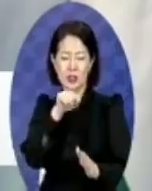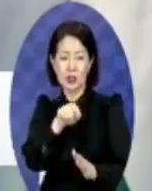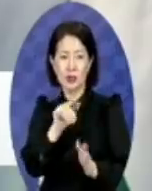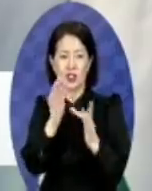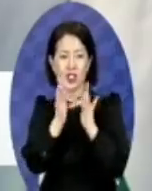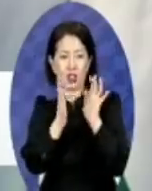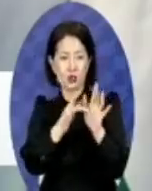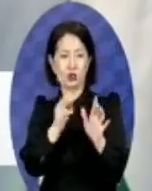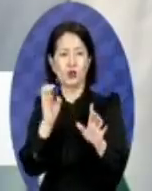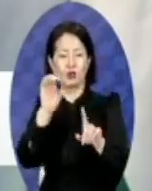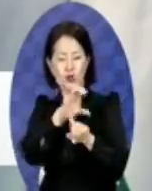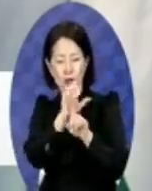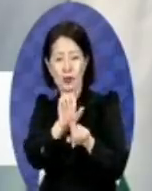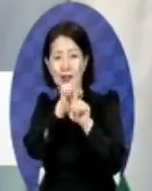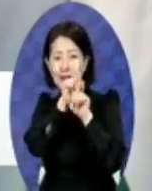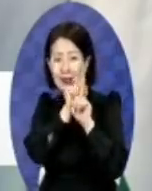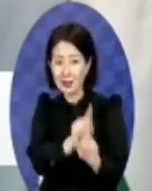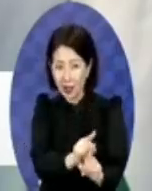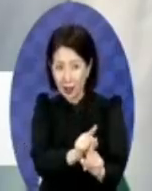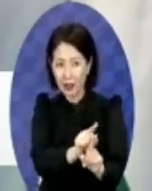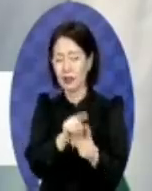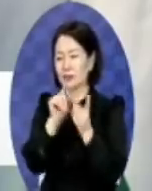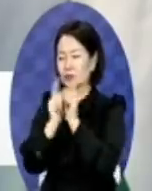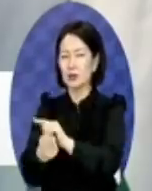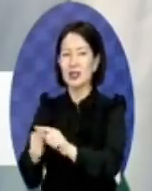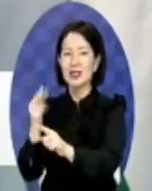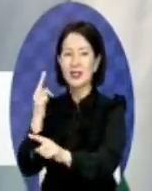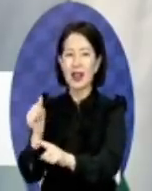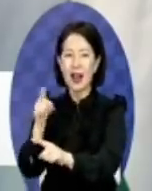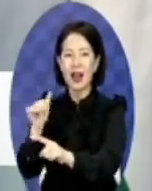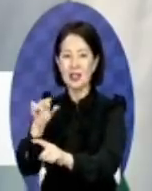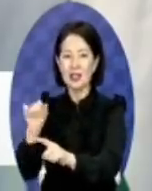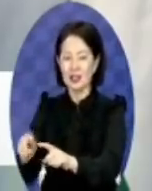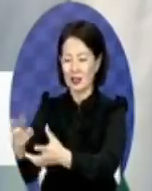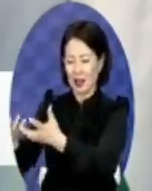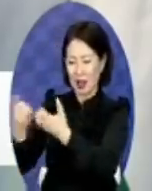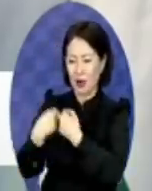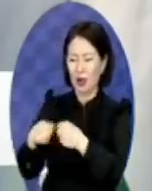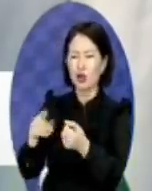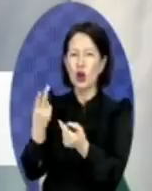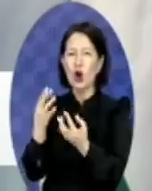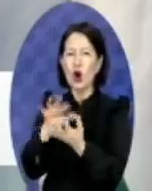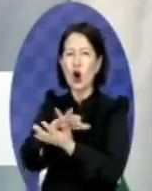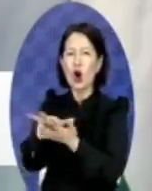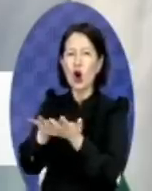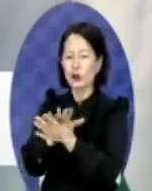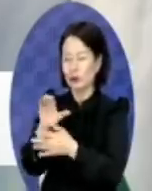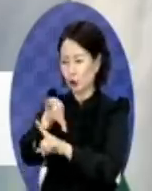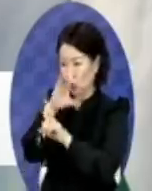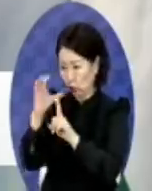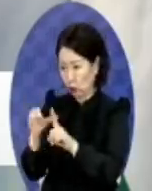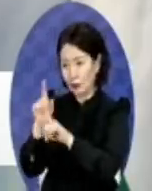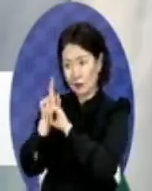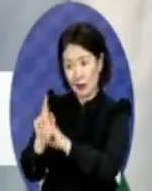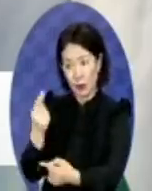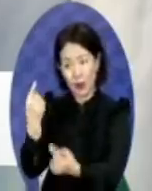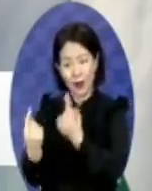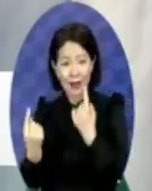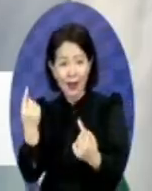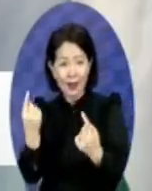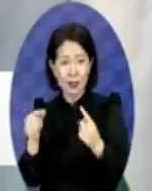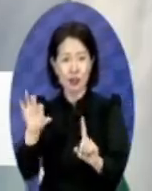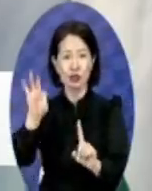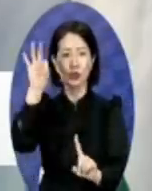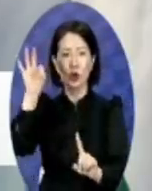соёл иргэншлийг хадгалж үлдэх, эсвэл цагаачдыг хүлээж аваад холимог соёл иргэншилтэй болох хоёр замын уулзуурын нэгийг